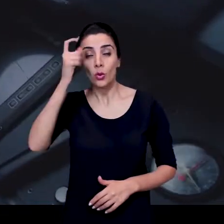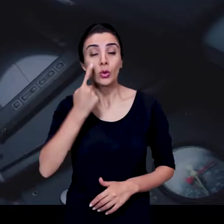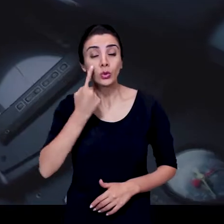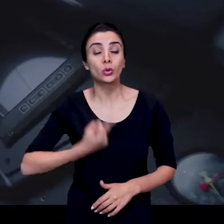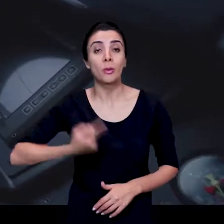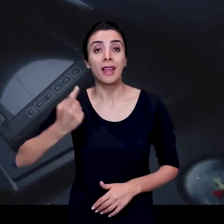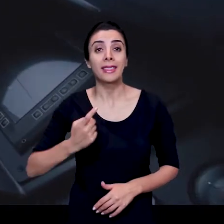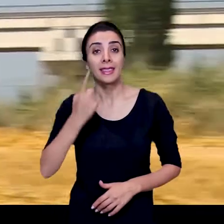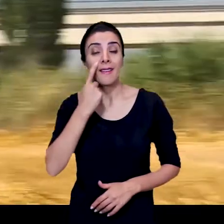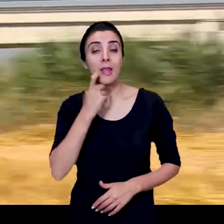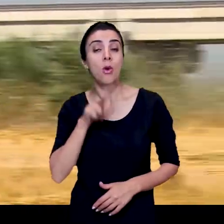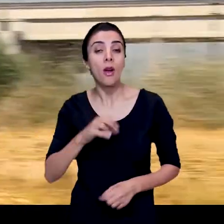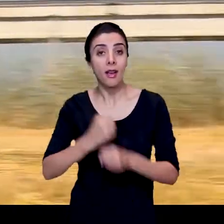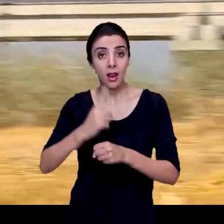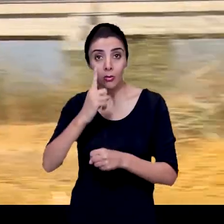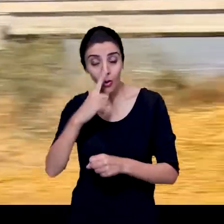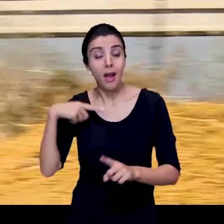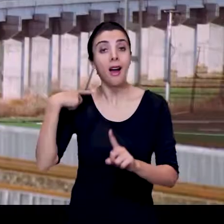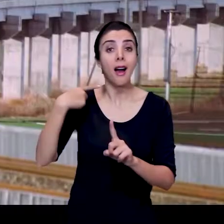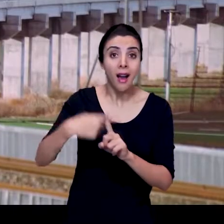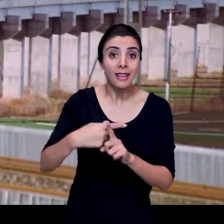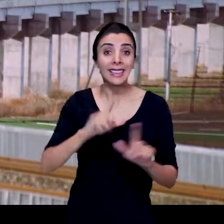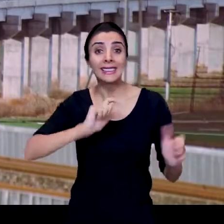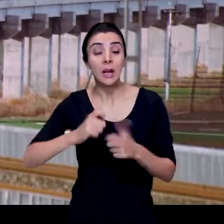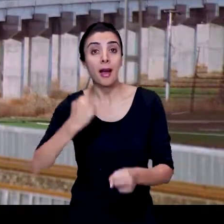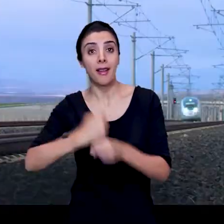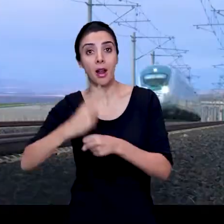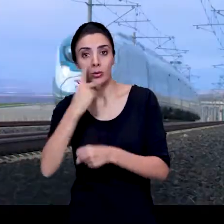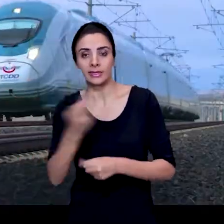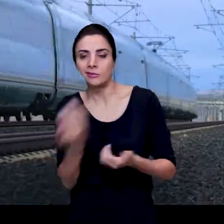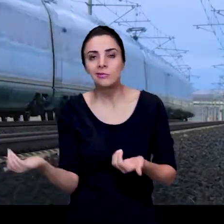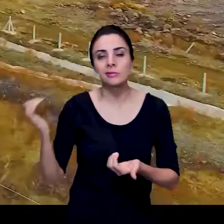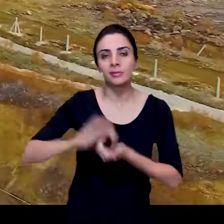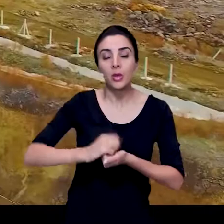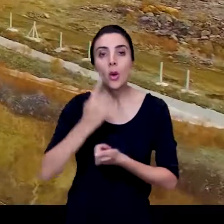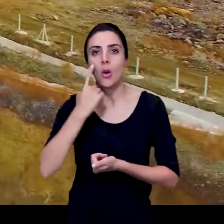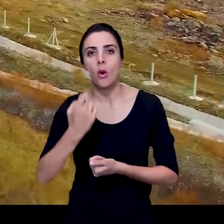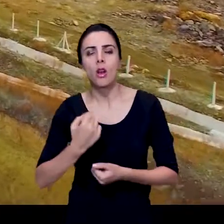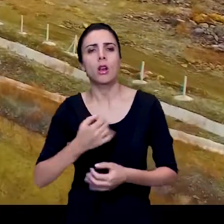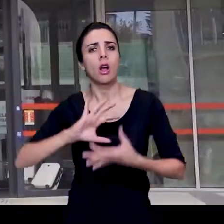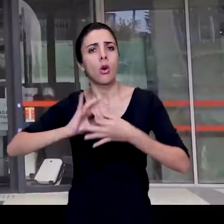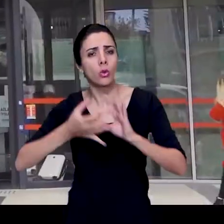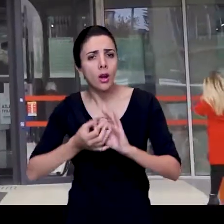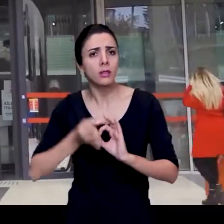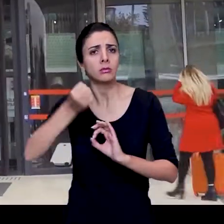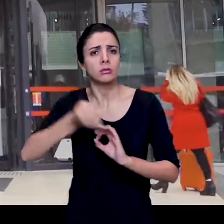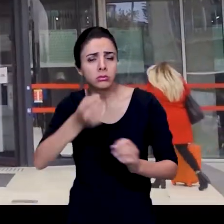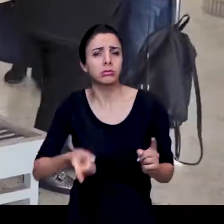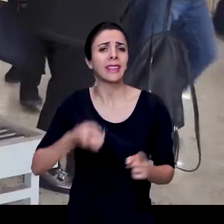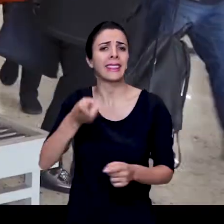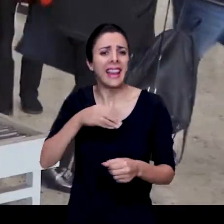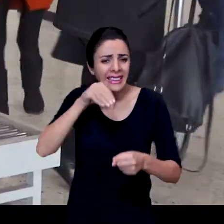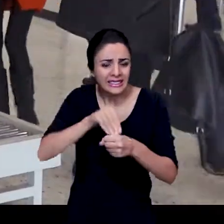Türkiye Cumhuriyeti Devlet Demiryolları Genel Müdürlüğü ile Türkiye Cumhuriyeti Devlet Demiryolları Taşımacılık Genel Müdürlüğü işbirliğinde gar, istasyon